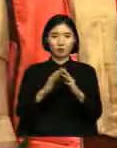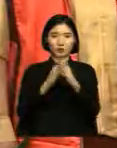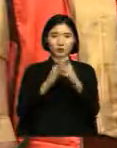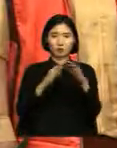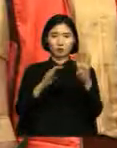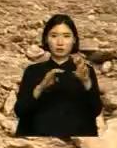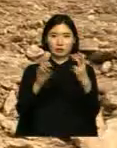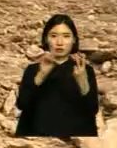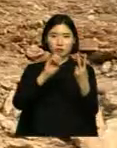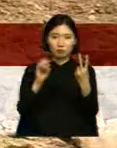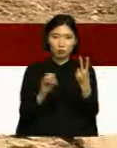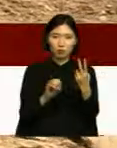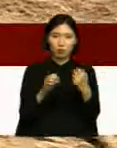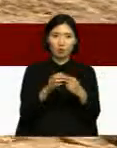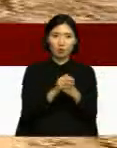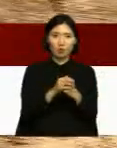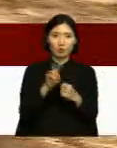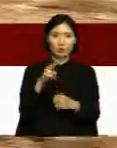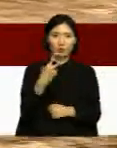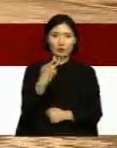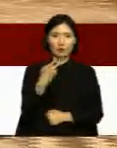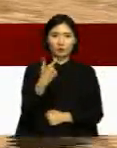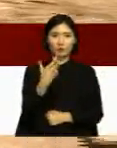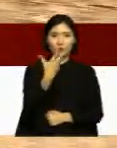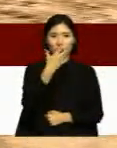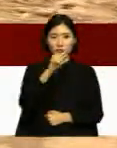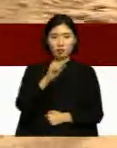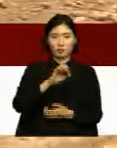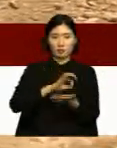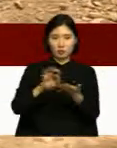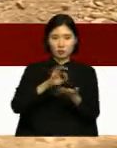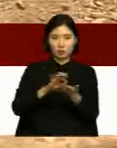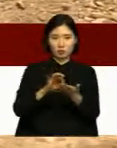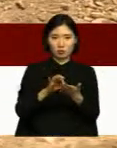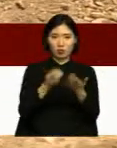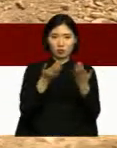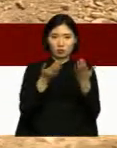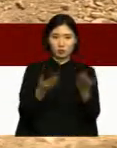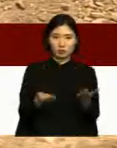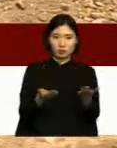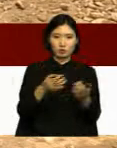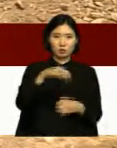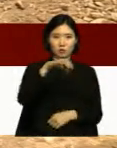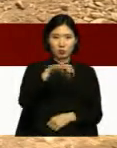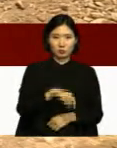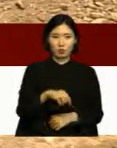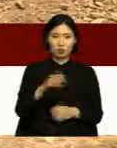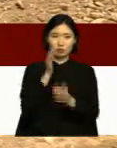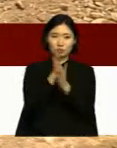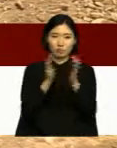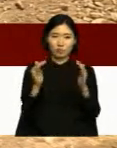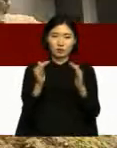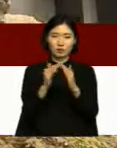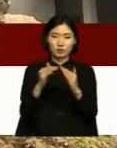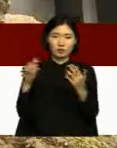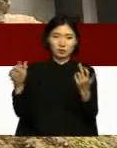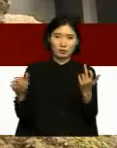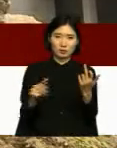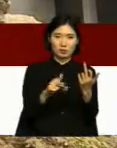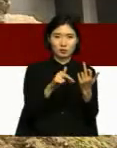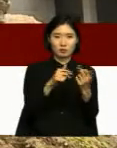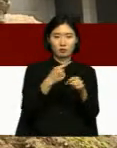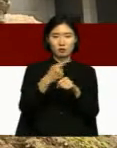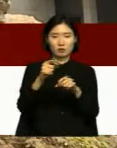42%, 226억 원이 소요되는 사업입니다. 휴양관과 숲속의 집, 산책로 등이 들어서는 이곳은 내년